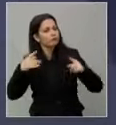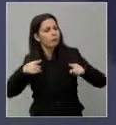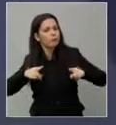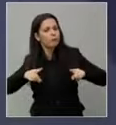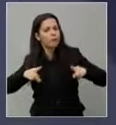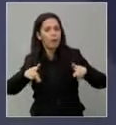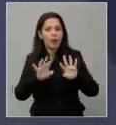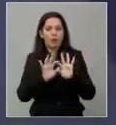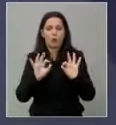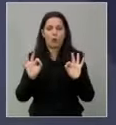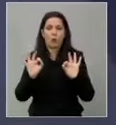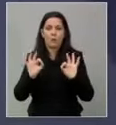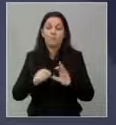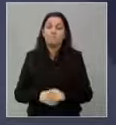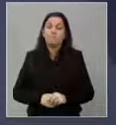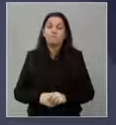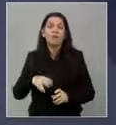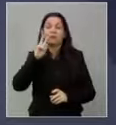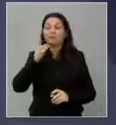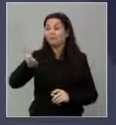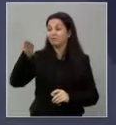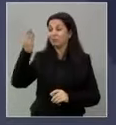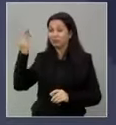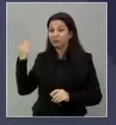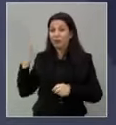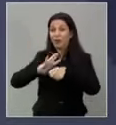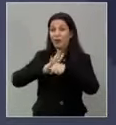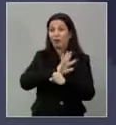Είδαμε μέσα στην πανδημία πως η Ελλάδα